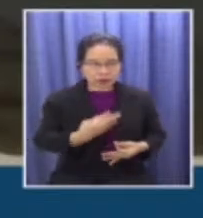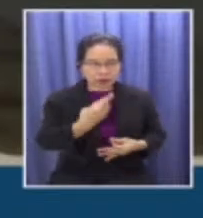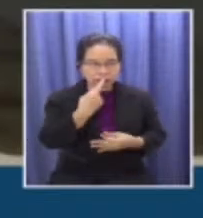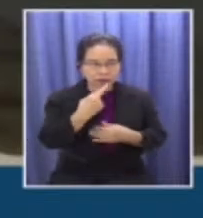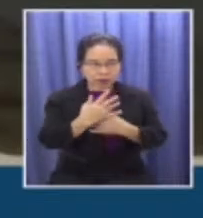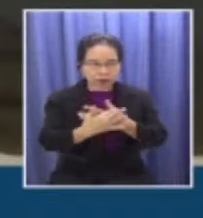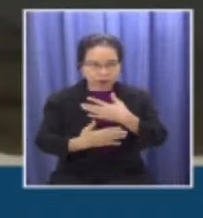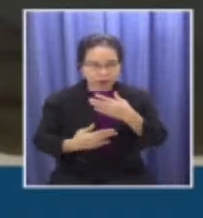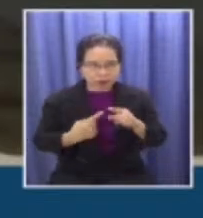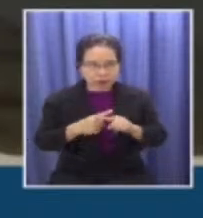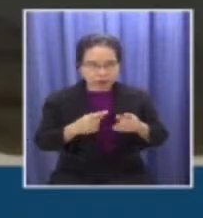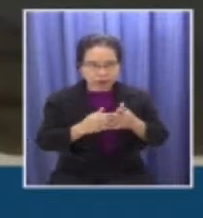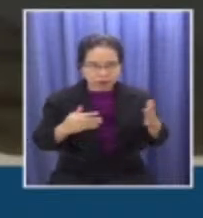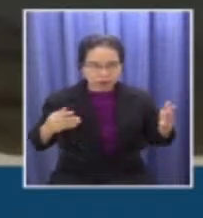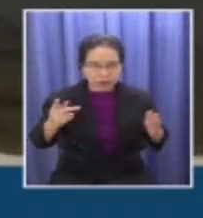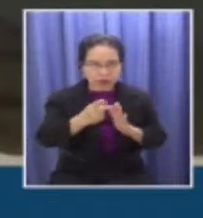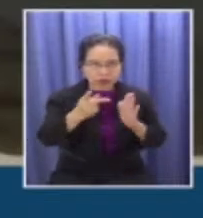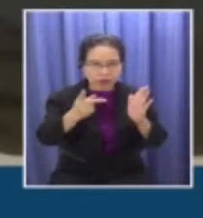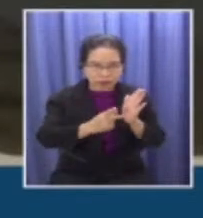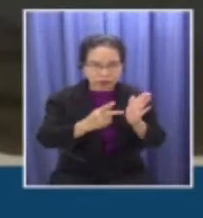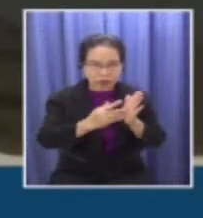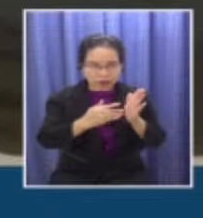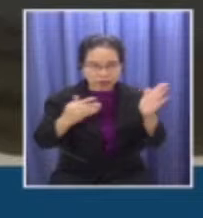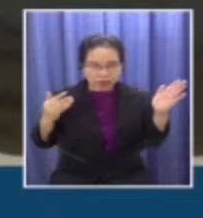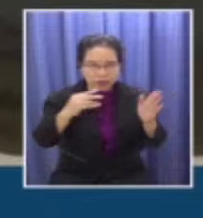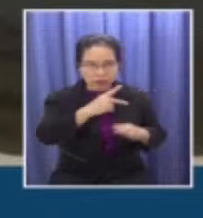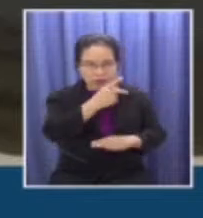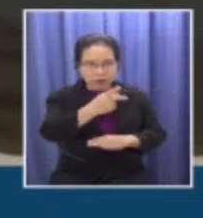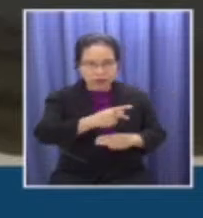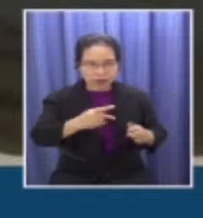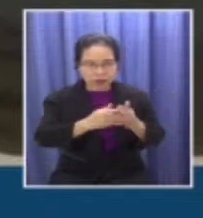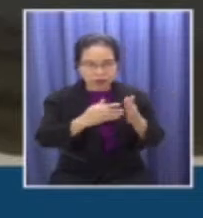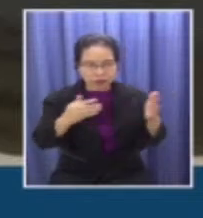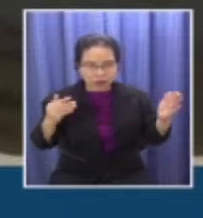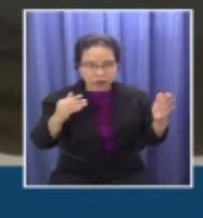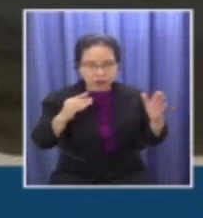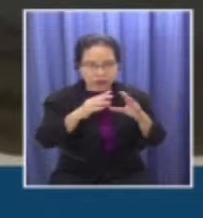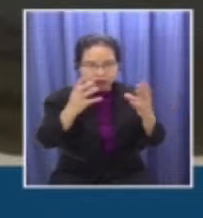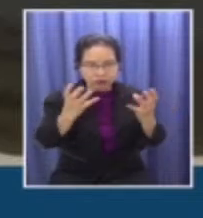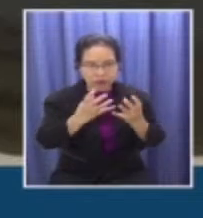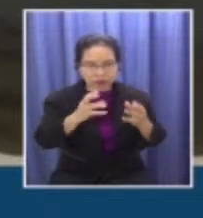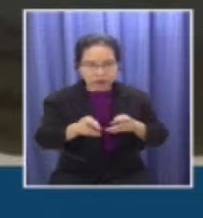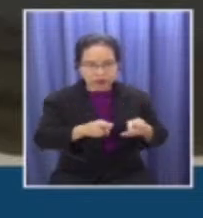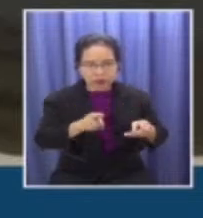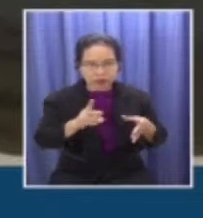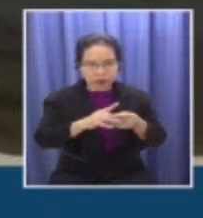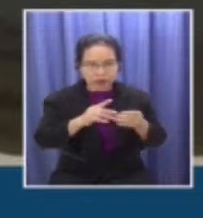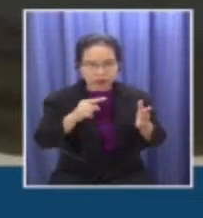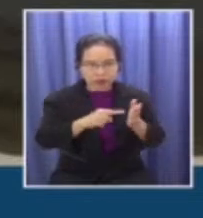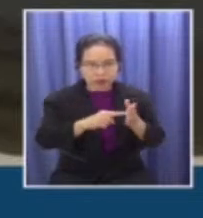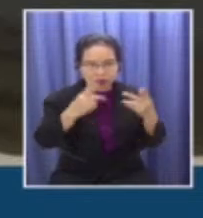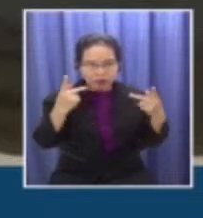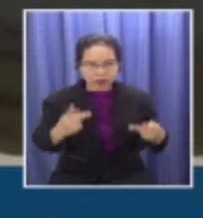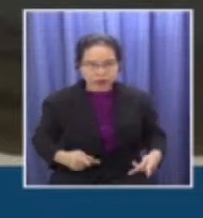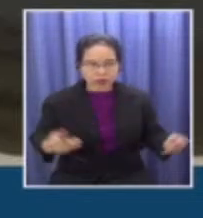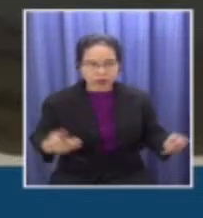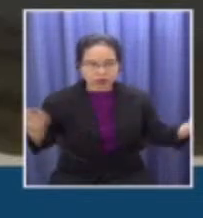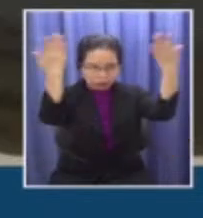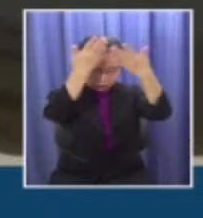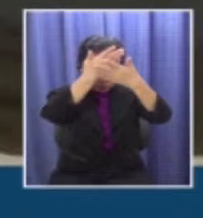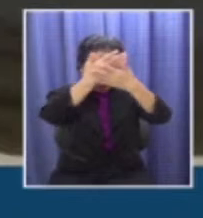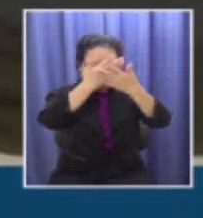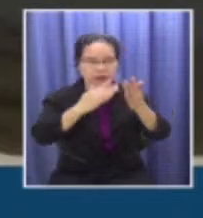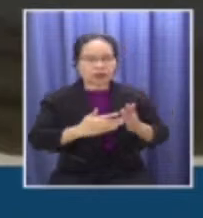anya yɛn ne honam ne mogya na anya na mmom yɛne mpaninie